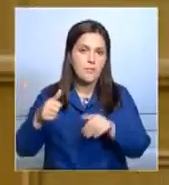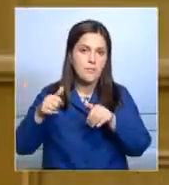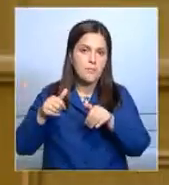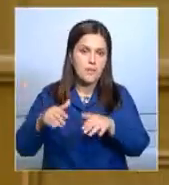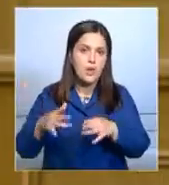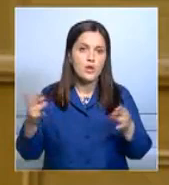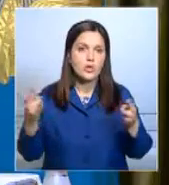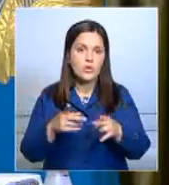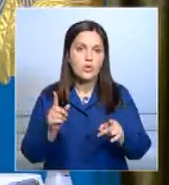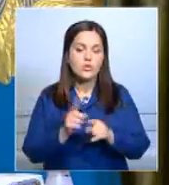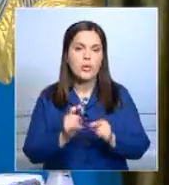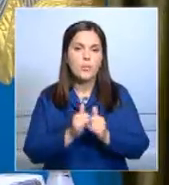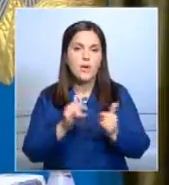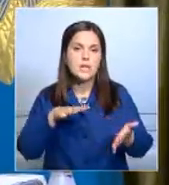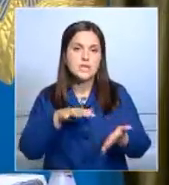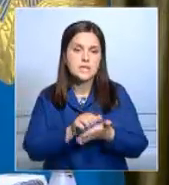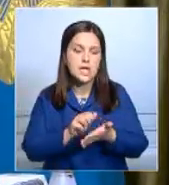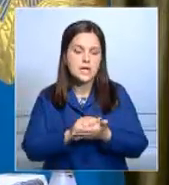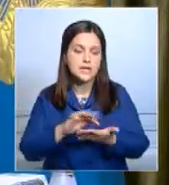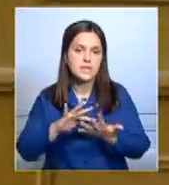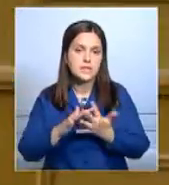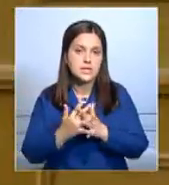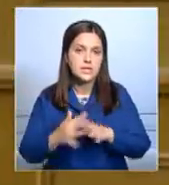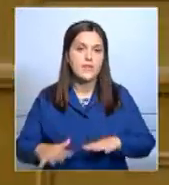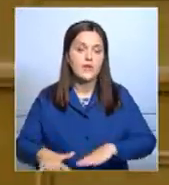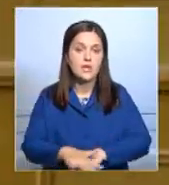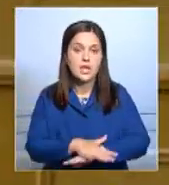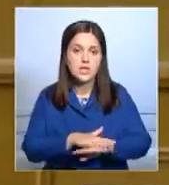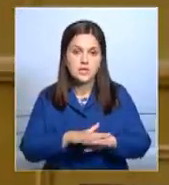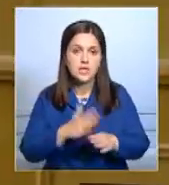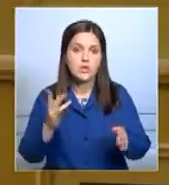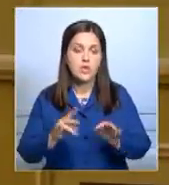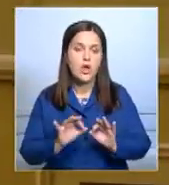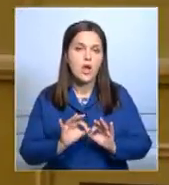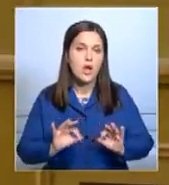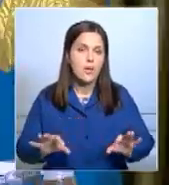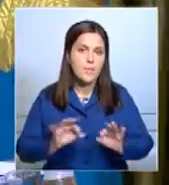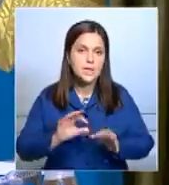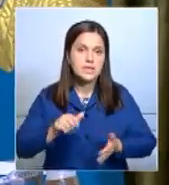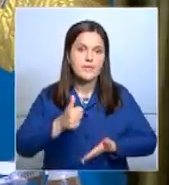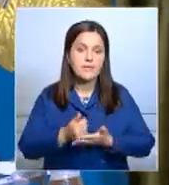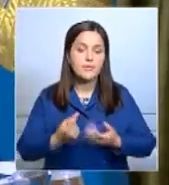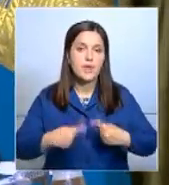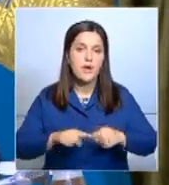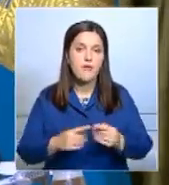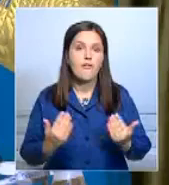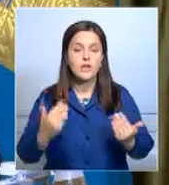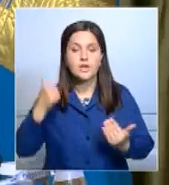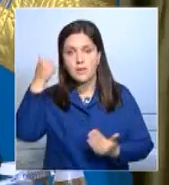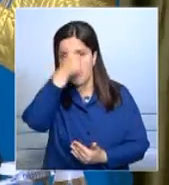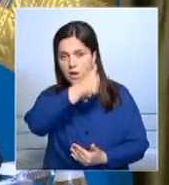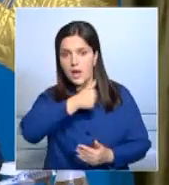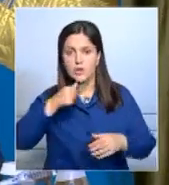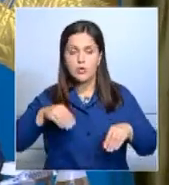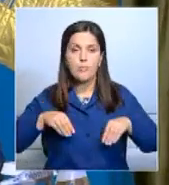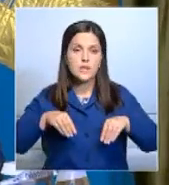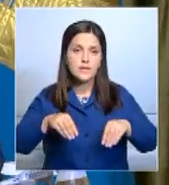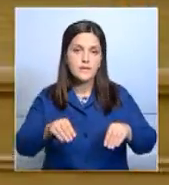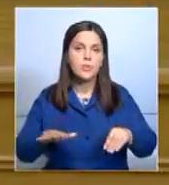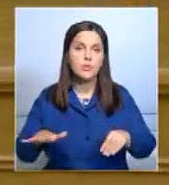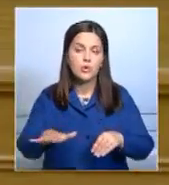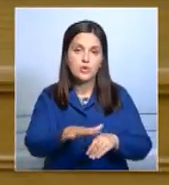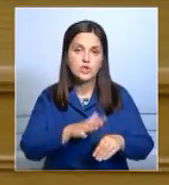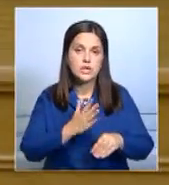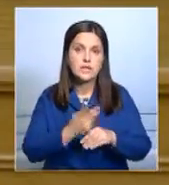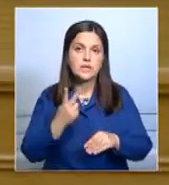хозяйстве, наращивать экспортный потенциал отрасли и повышать занятость сельского хозяйства. По словам главы ведомства, в этом году